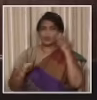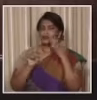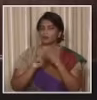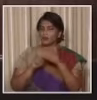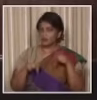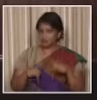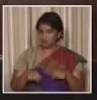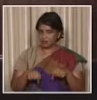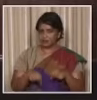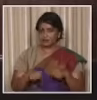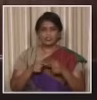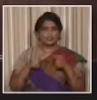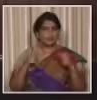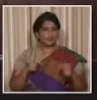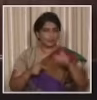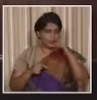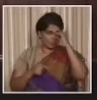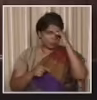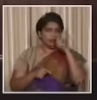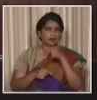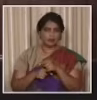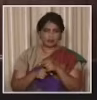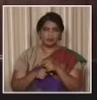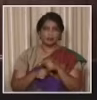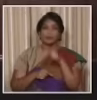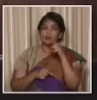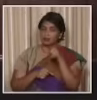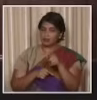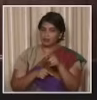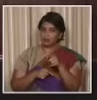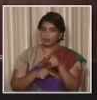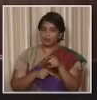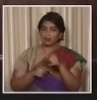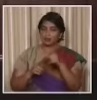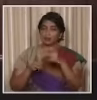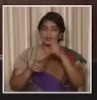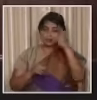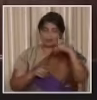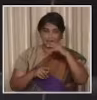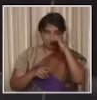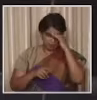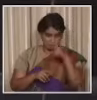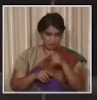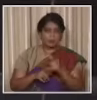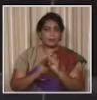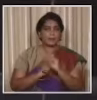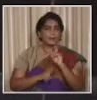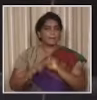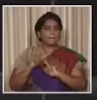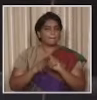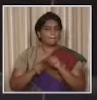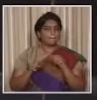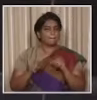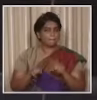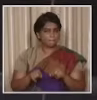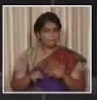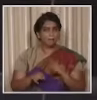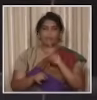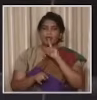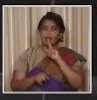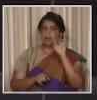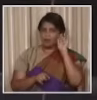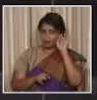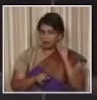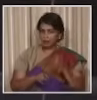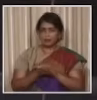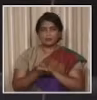දැන් විරුද්ධ පක්ෂ නායකතුමයි එතුමාගේ නියෝජන නායකයයි පාර්ලිමේන්තුවේ අහලා